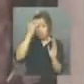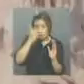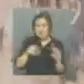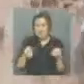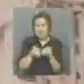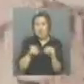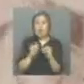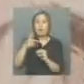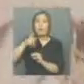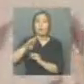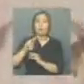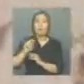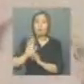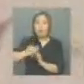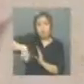ค่ะ